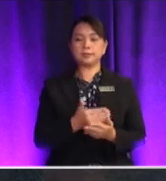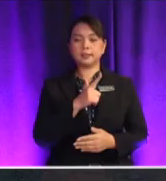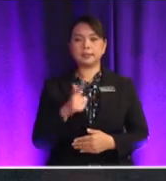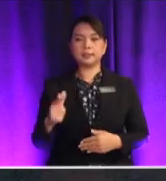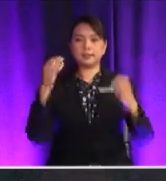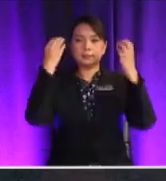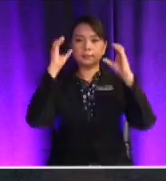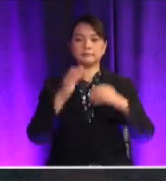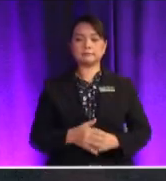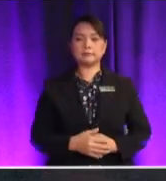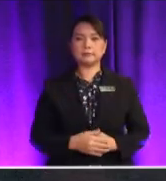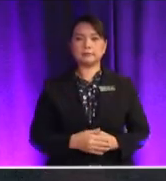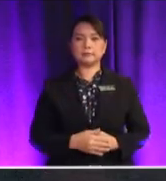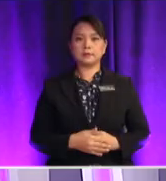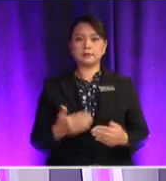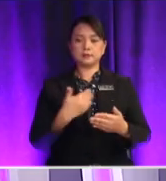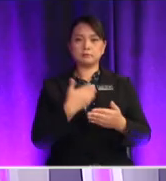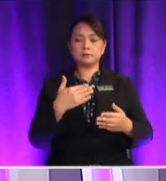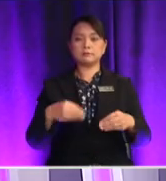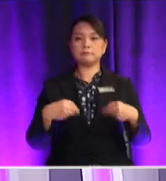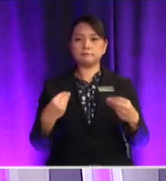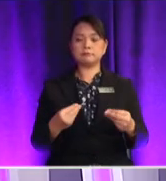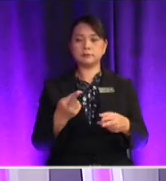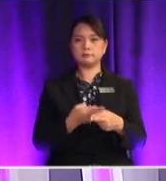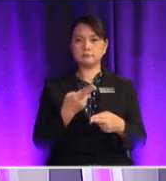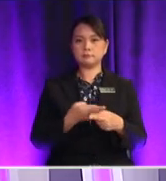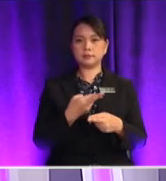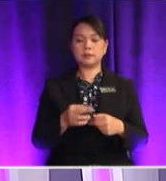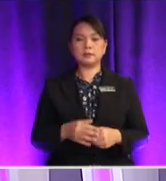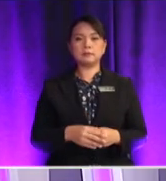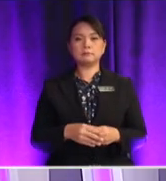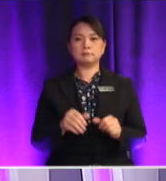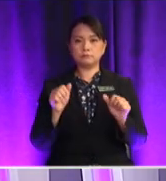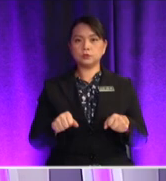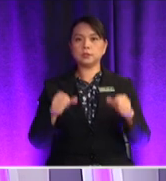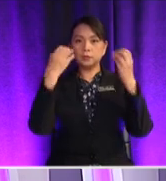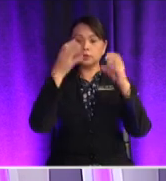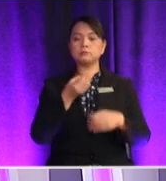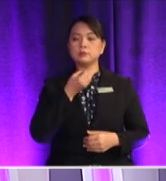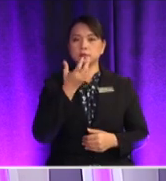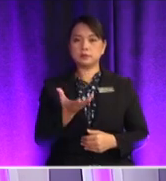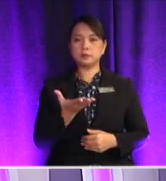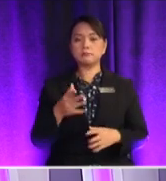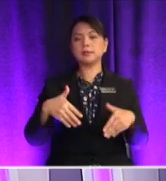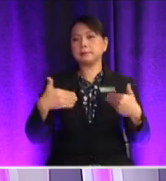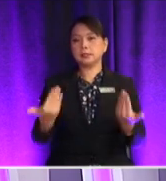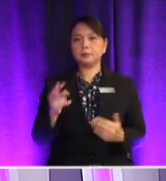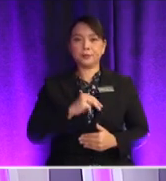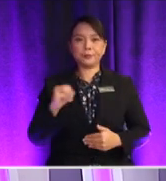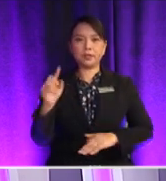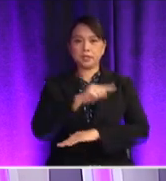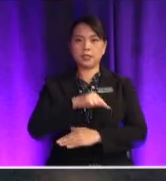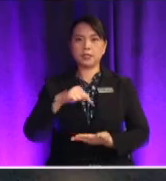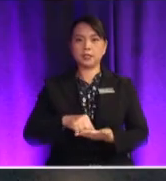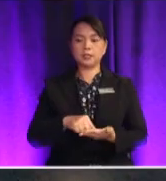Ha, mungkin cikgu sebelum memberikan rumusan kan, penilaian dulu keseluruhan kepada murid-murid kita kali ini bagaimana cikgu Jelawati? Okey,